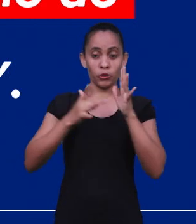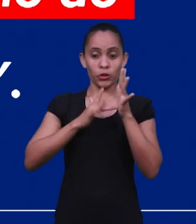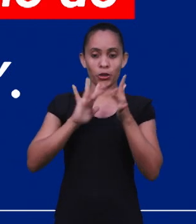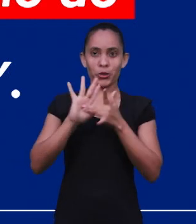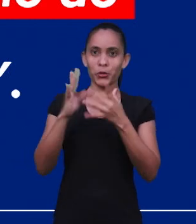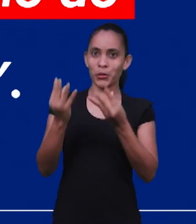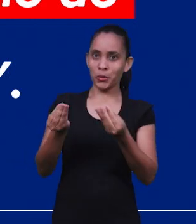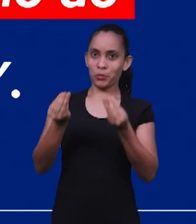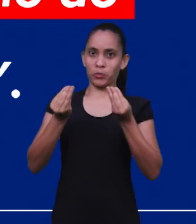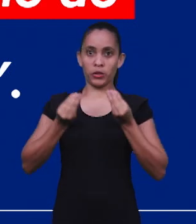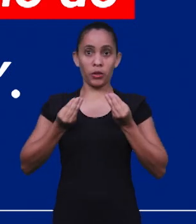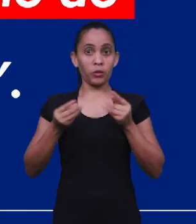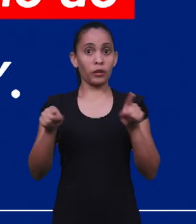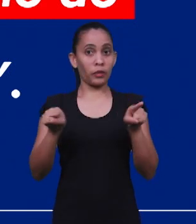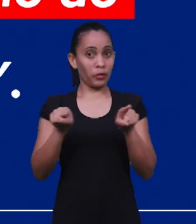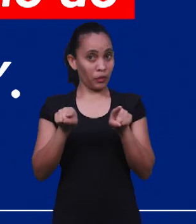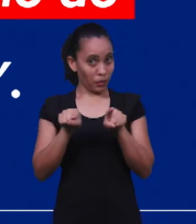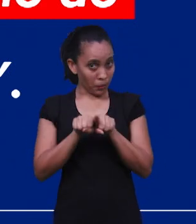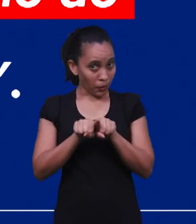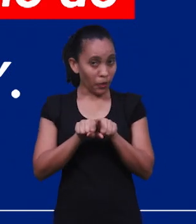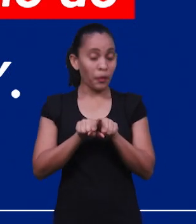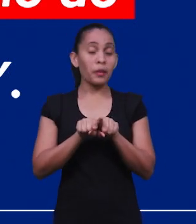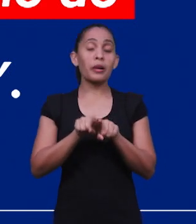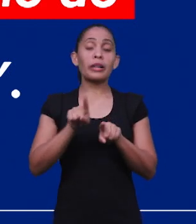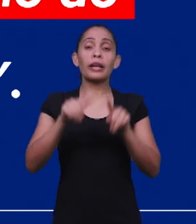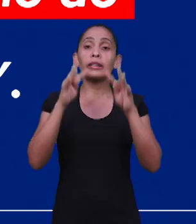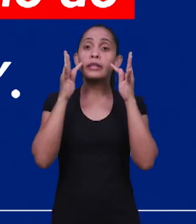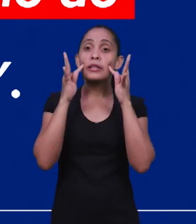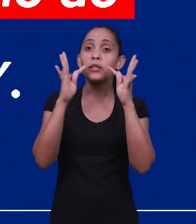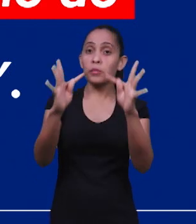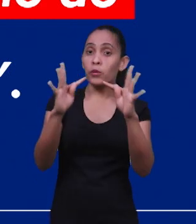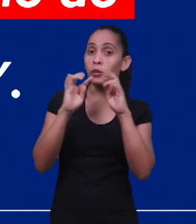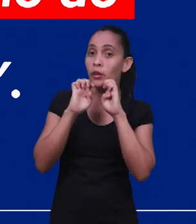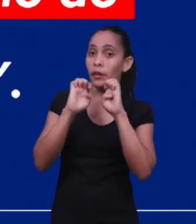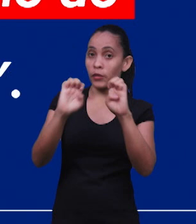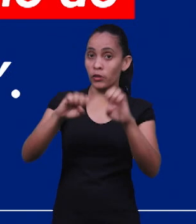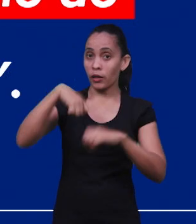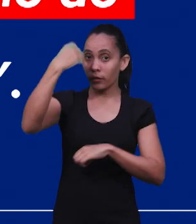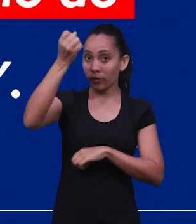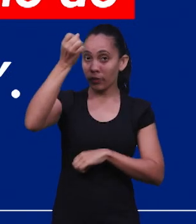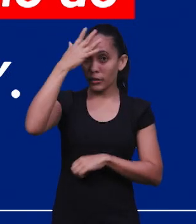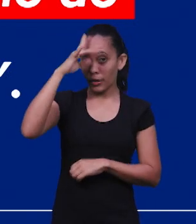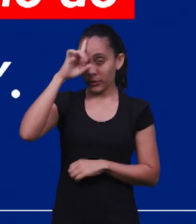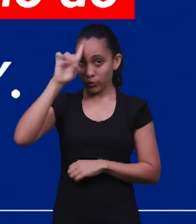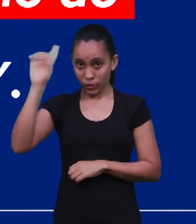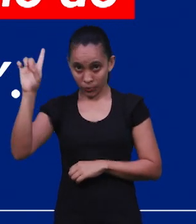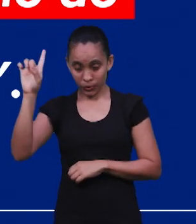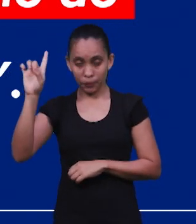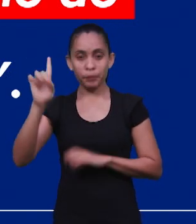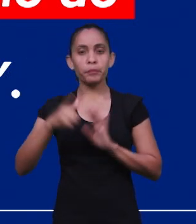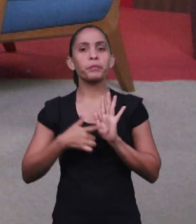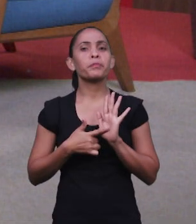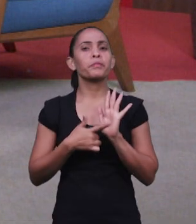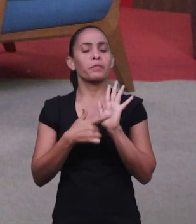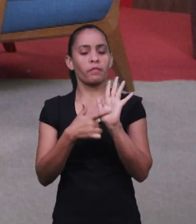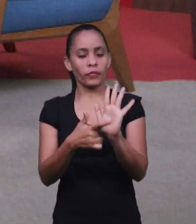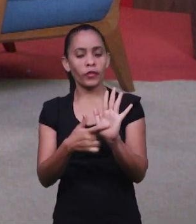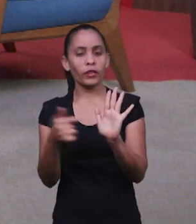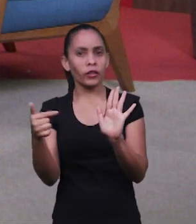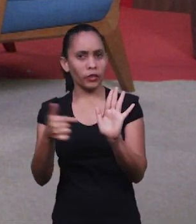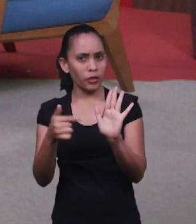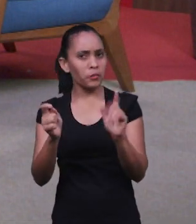une fois que j'accomplis ma carrière pour donner témoignage de l'évangile de la grâce de Dieu. Donc cela, nous